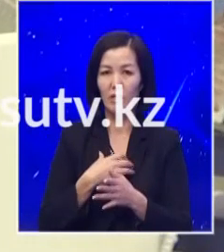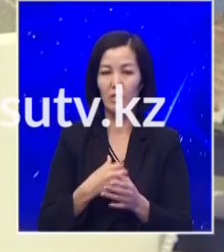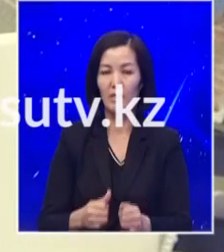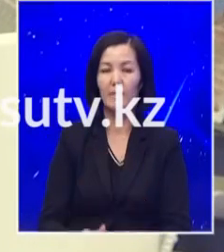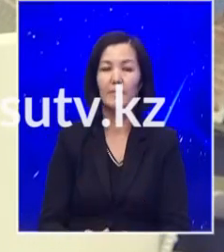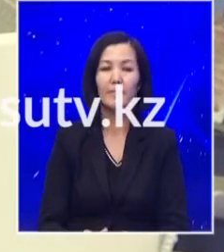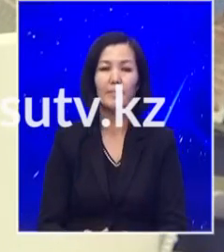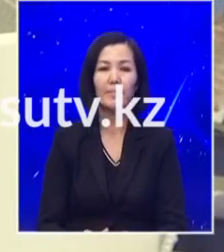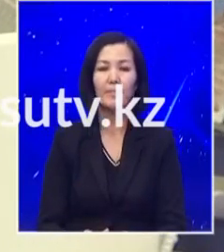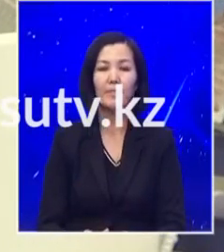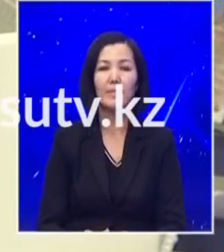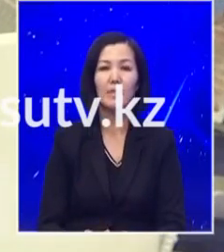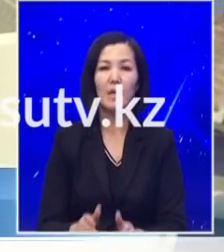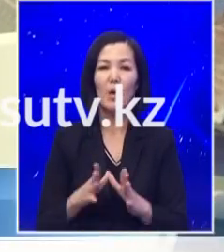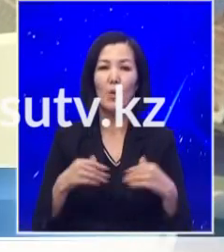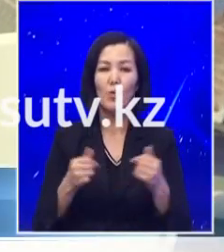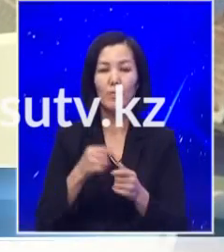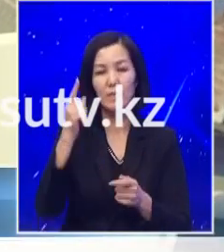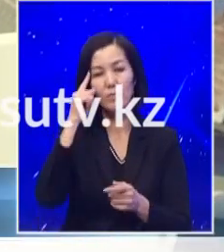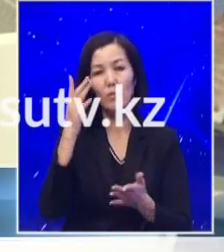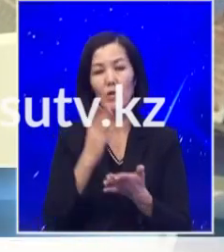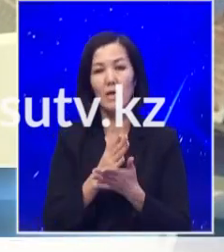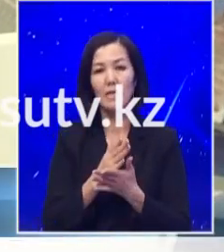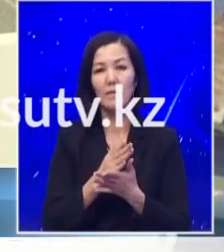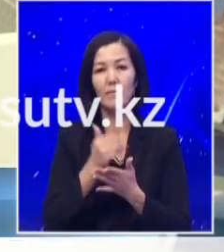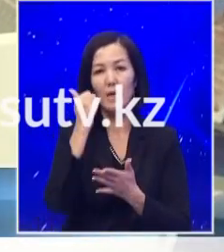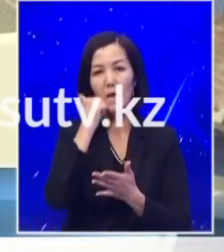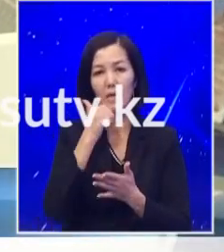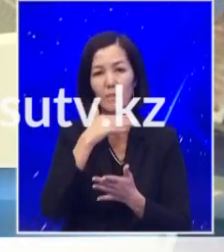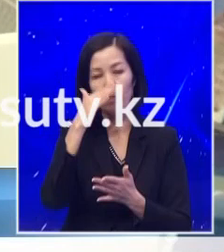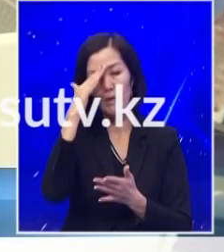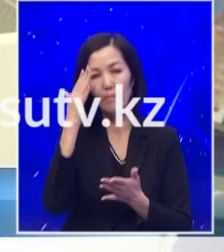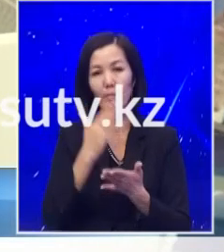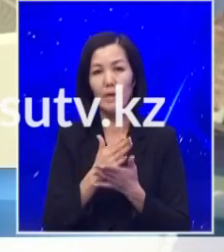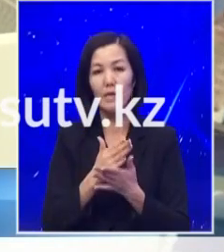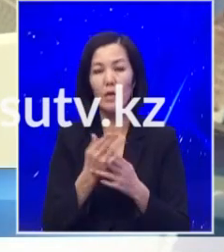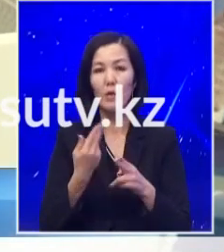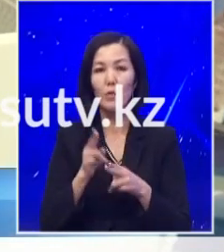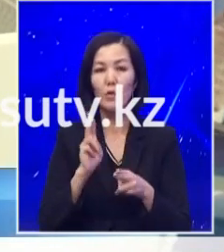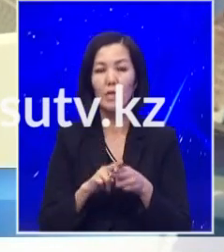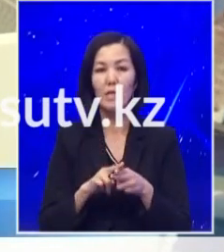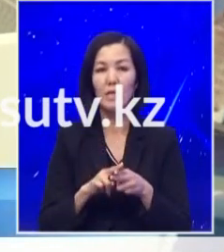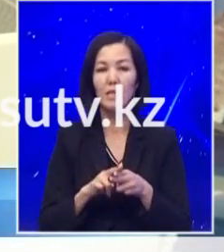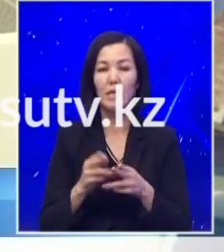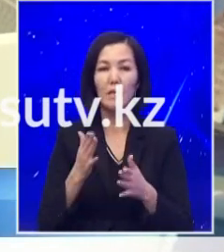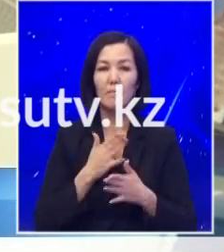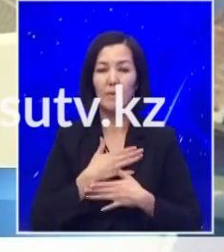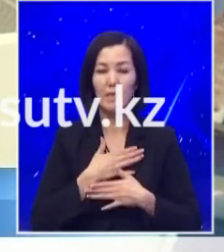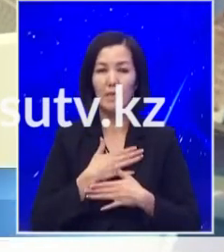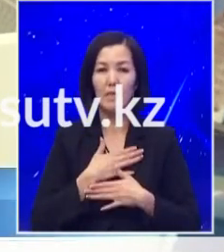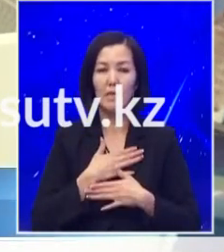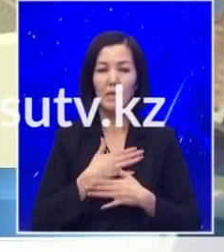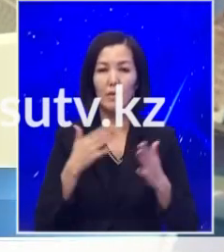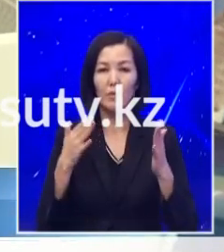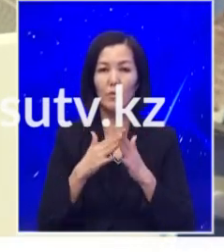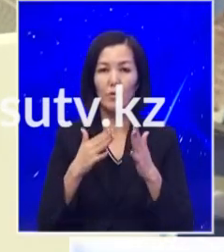Ең алдымен бала шағамды ойладым, қарт әкемді ойладым. Өйткені мен